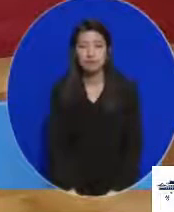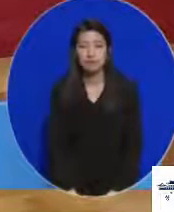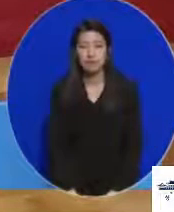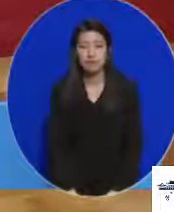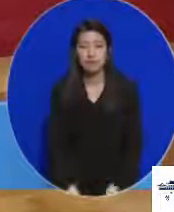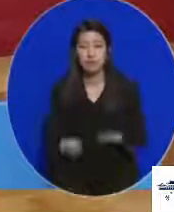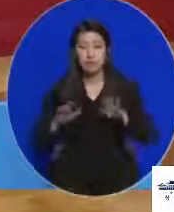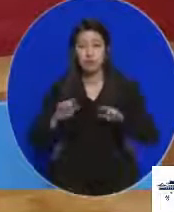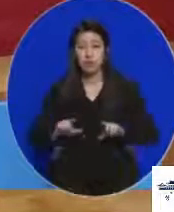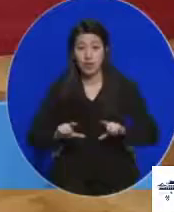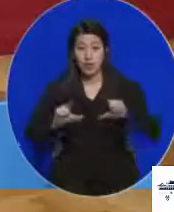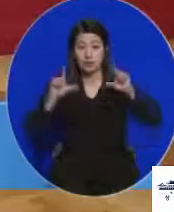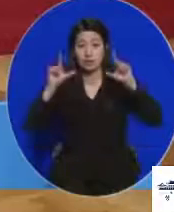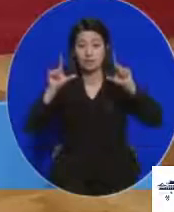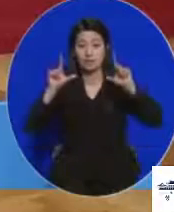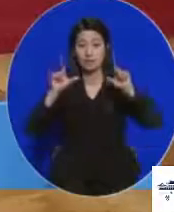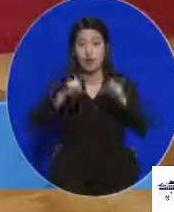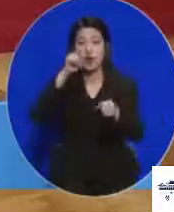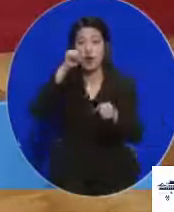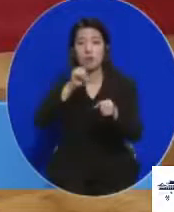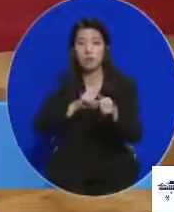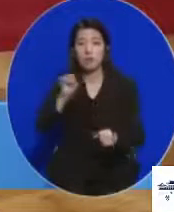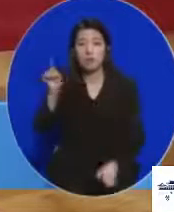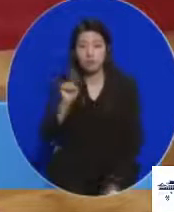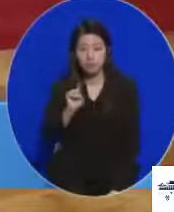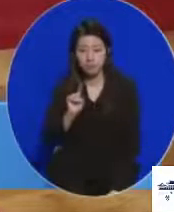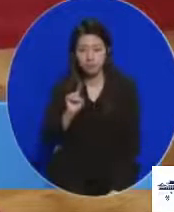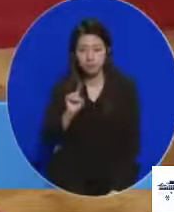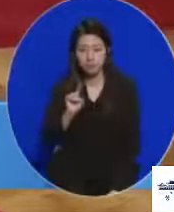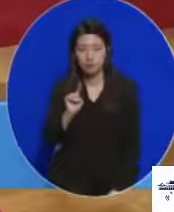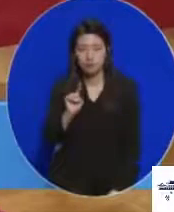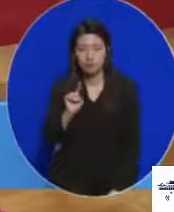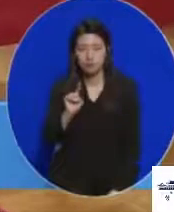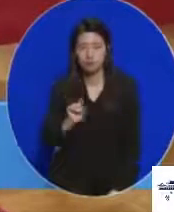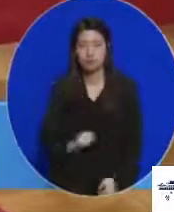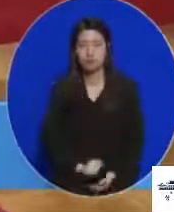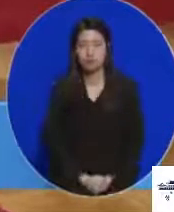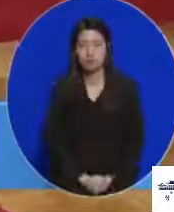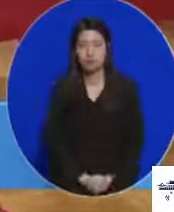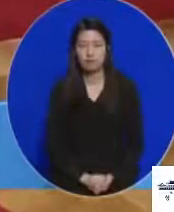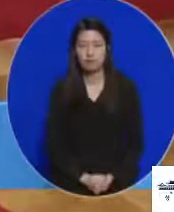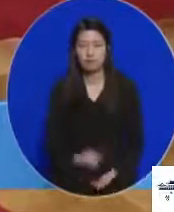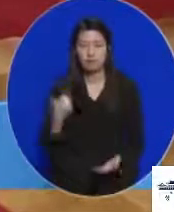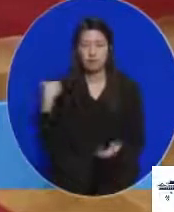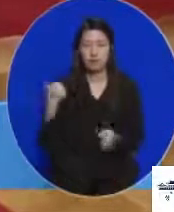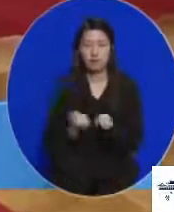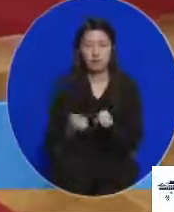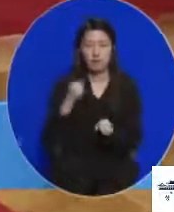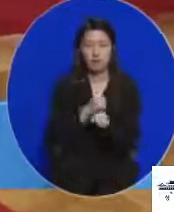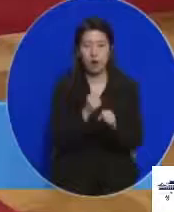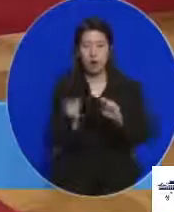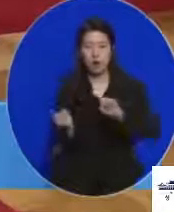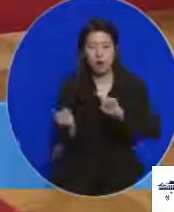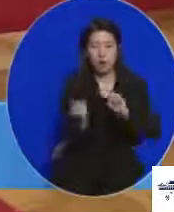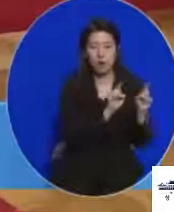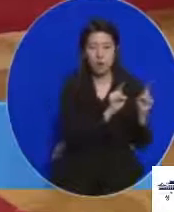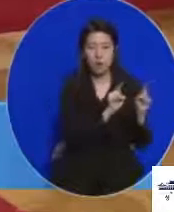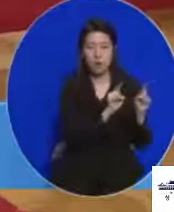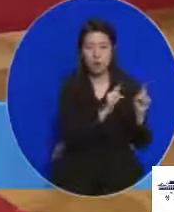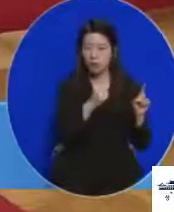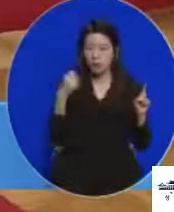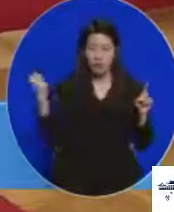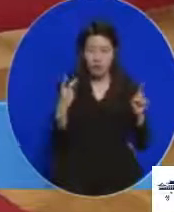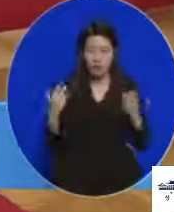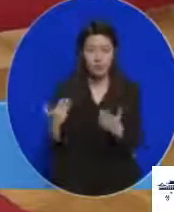2021년 우리의 목표는 분명 합니다 회복과 도약 입니다